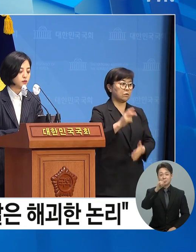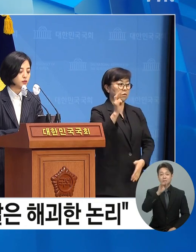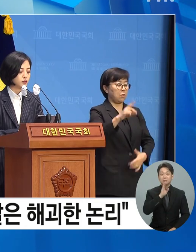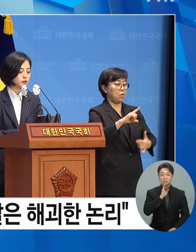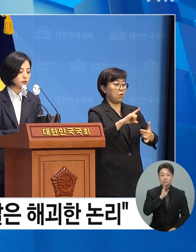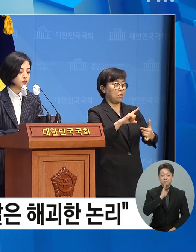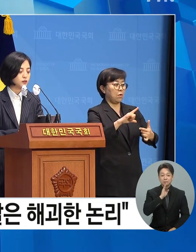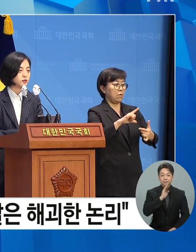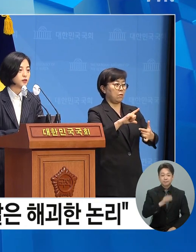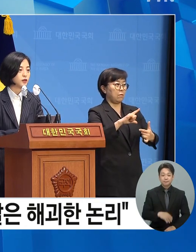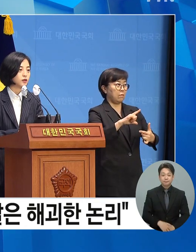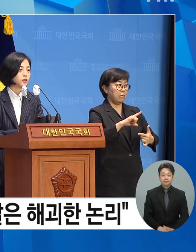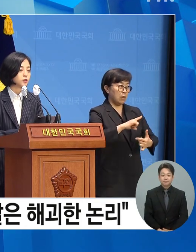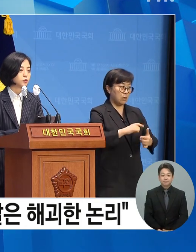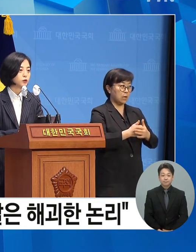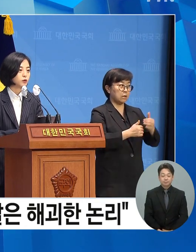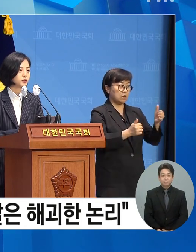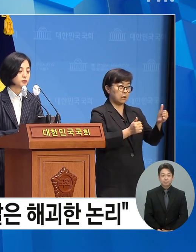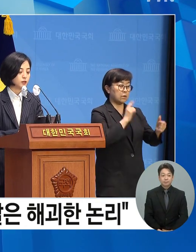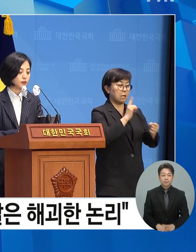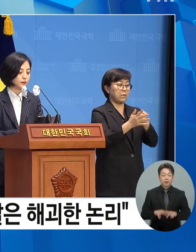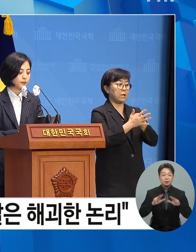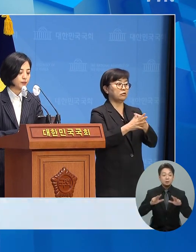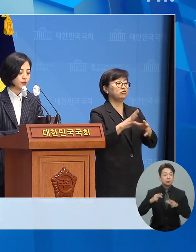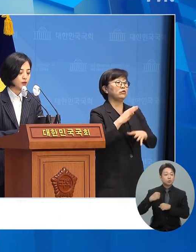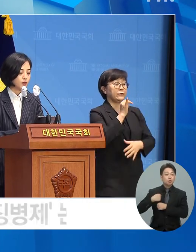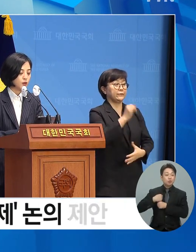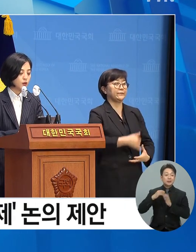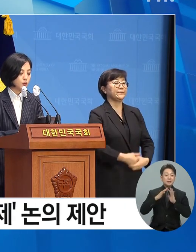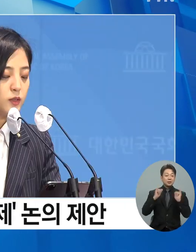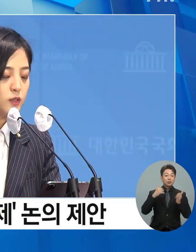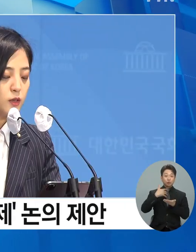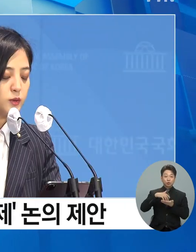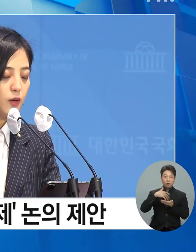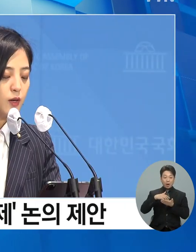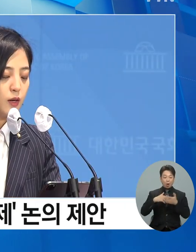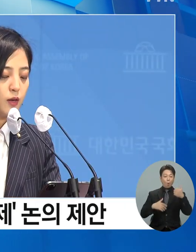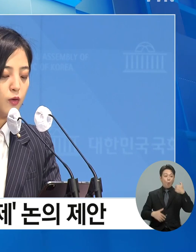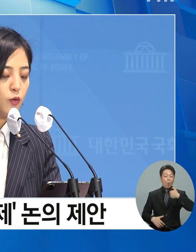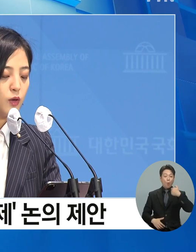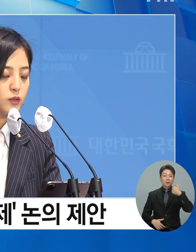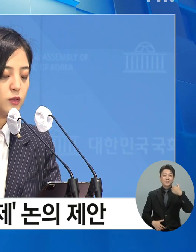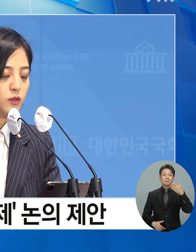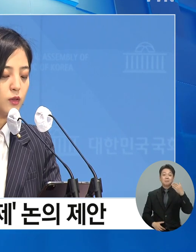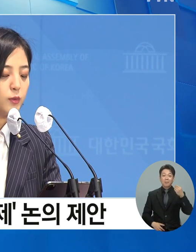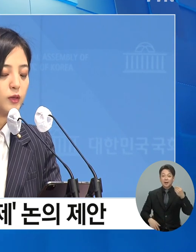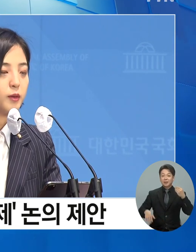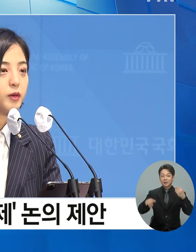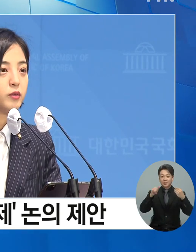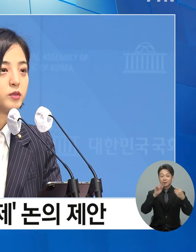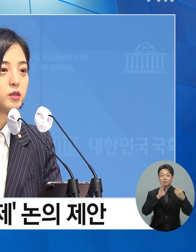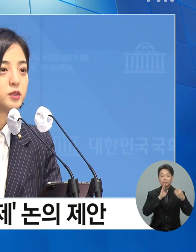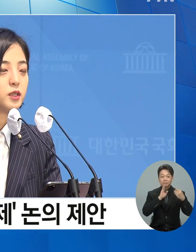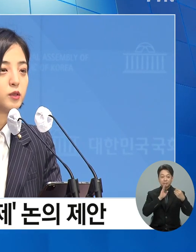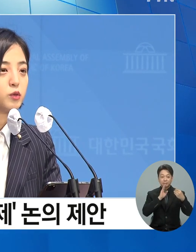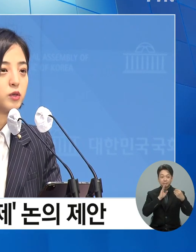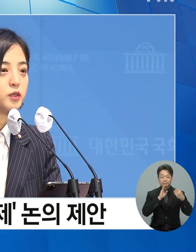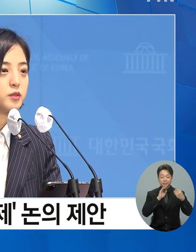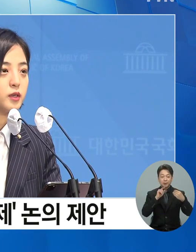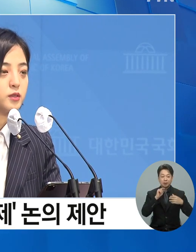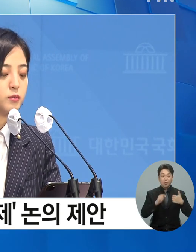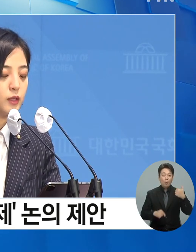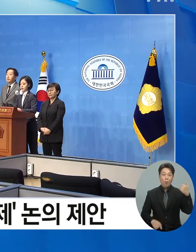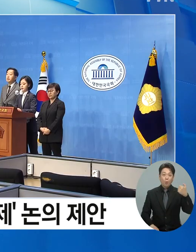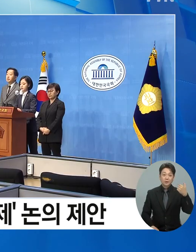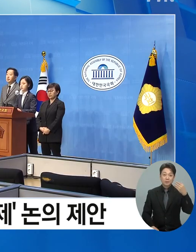생기고 있습니다. 지금 우리 군이 50만 군의 징병제를 유지하고 있는데요. 이 50만을 지금